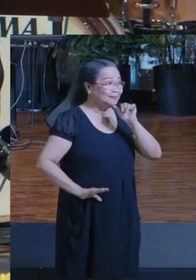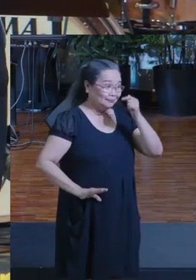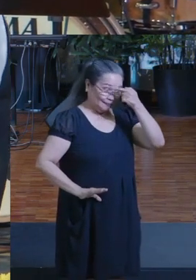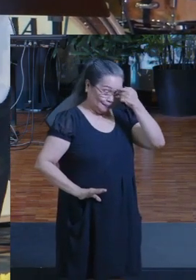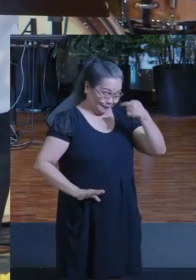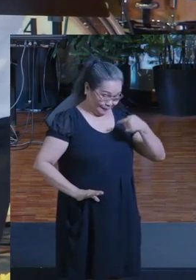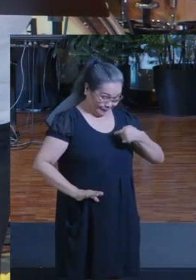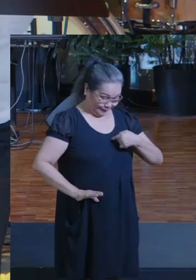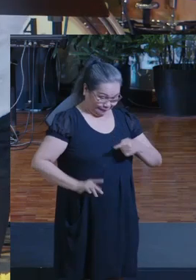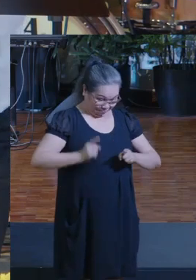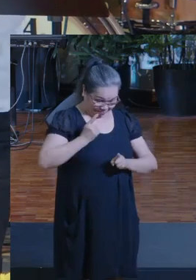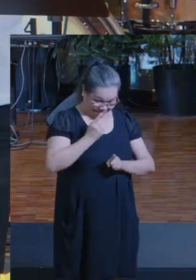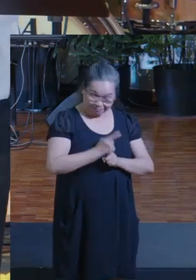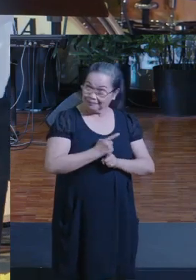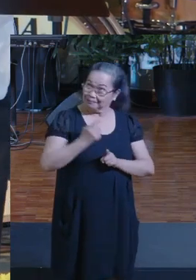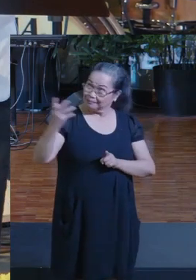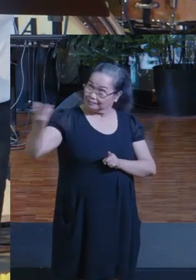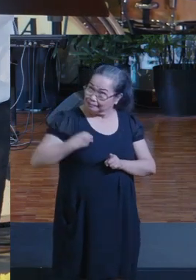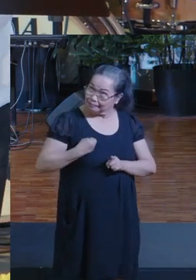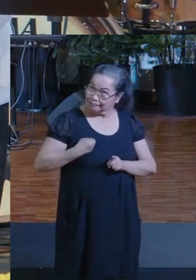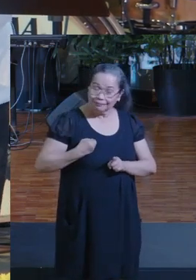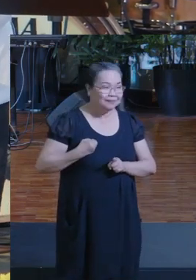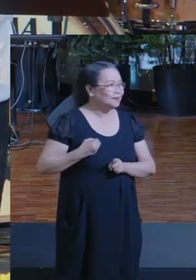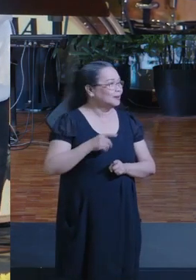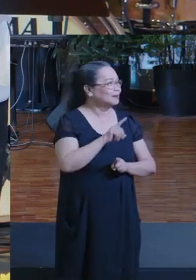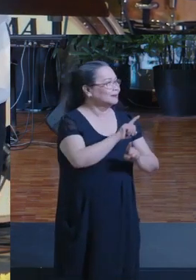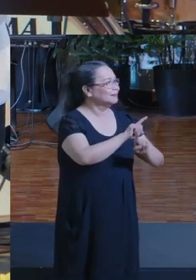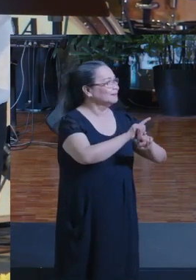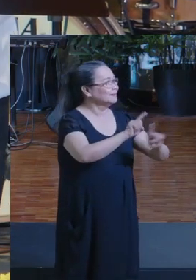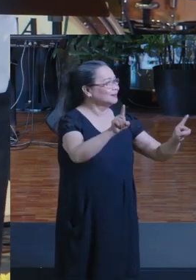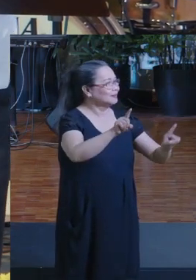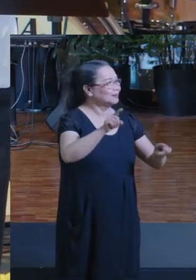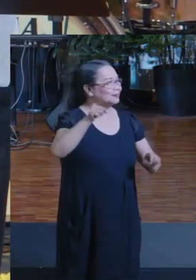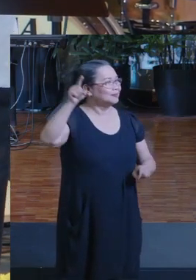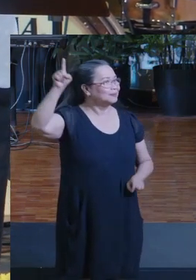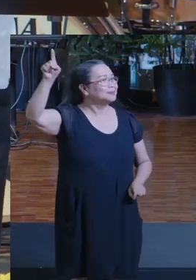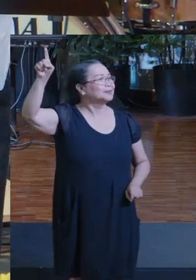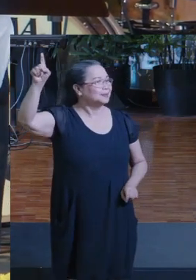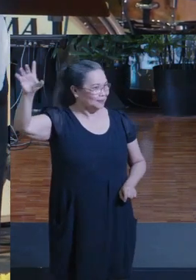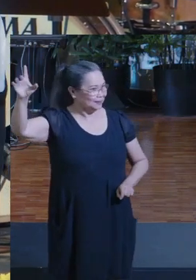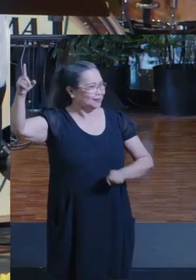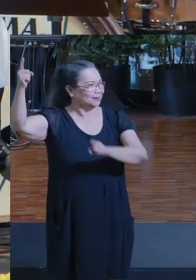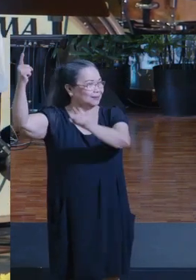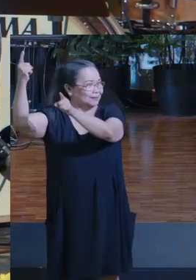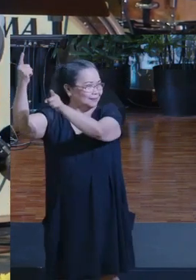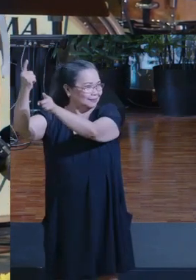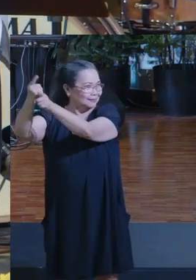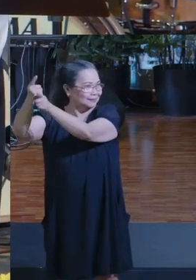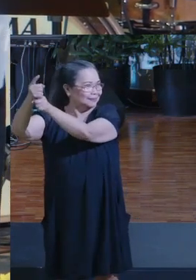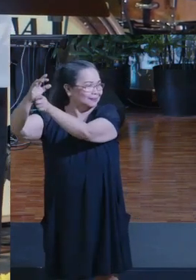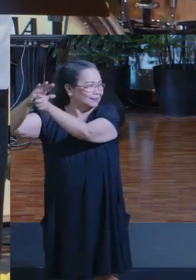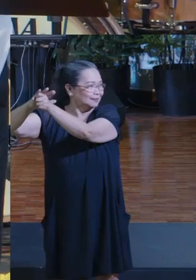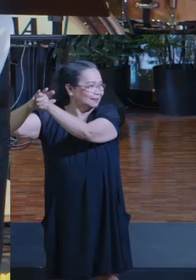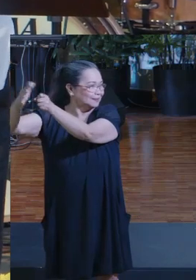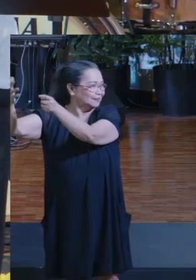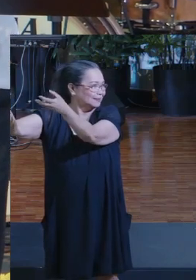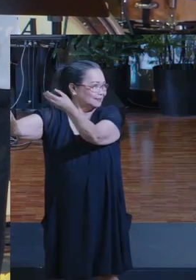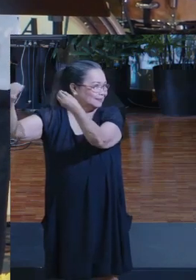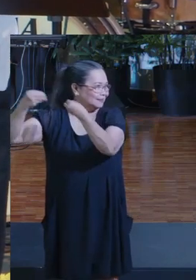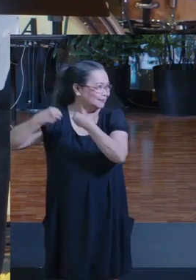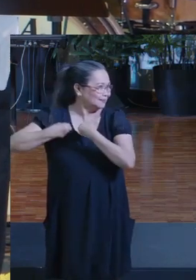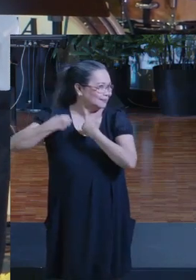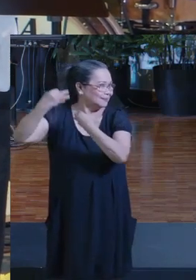ay karapat-dapat, kundi dahil ang nagpangako nito ay sapat at